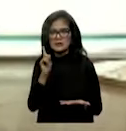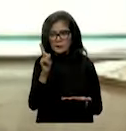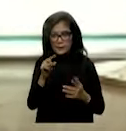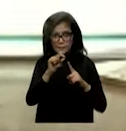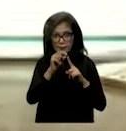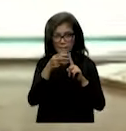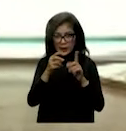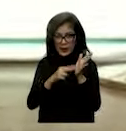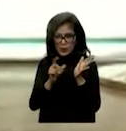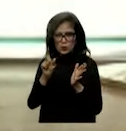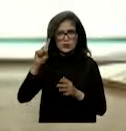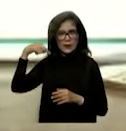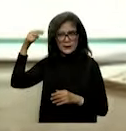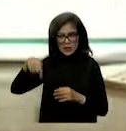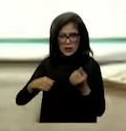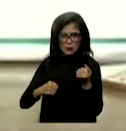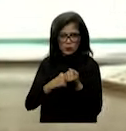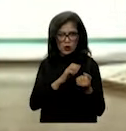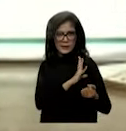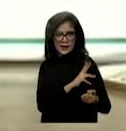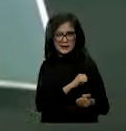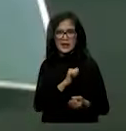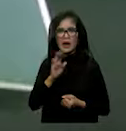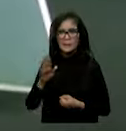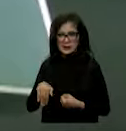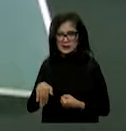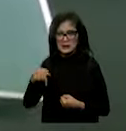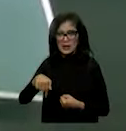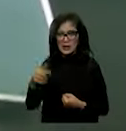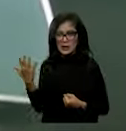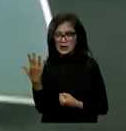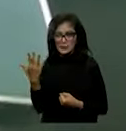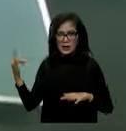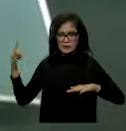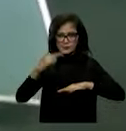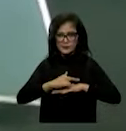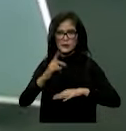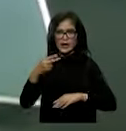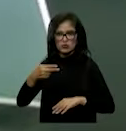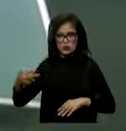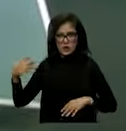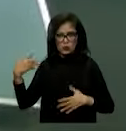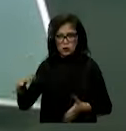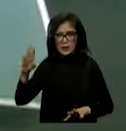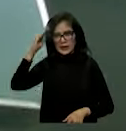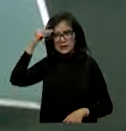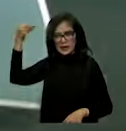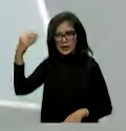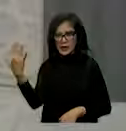Israel. Kelima Nahdiyin ini telah tiba di Indonesia. Rencananya PBNU akan memanggil kelimanya hari ini.